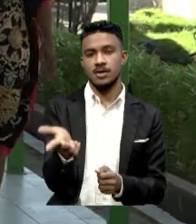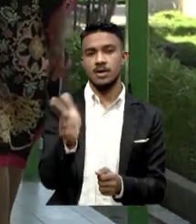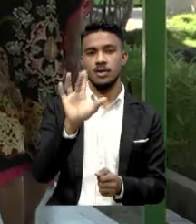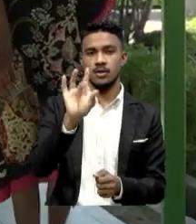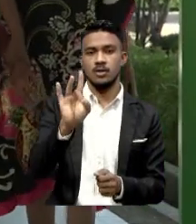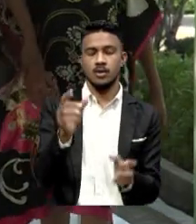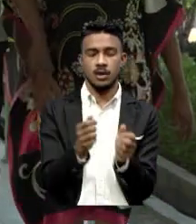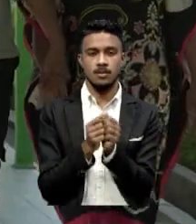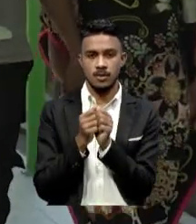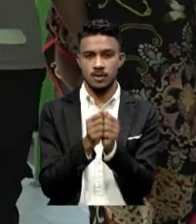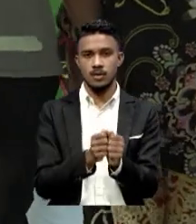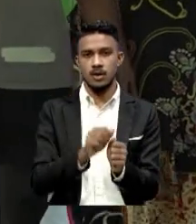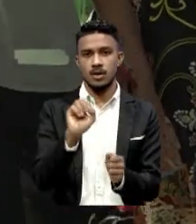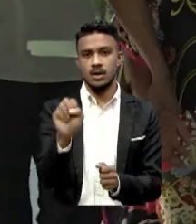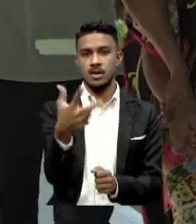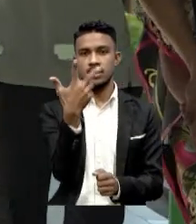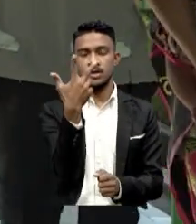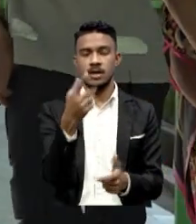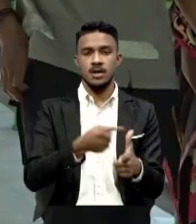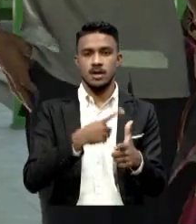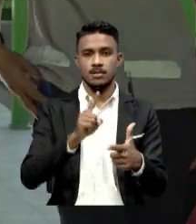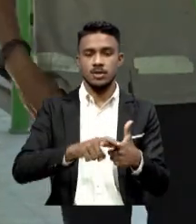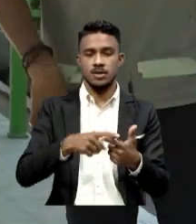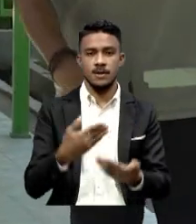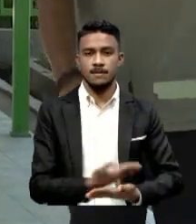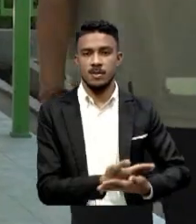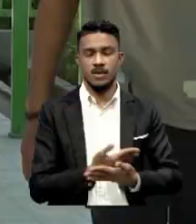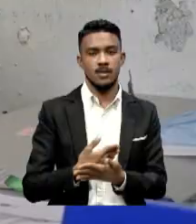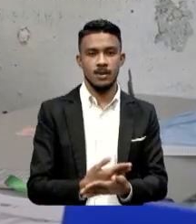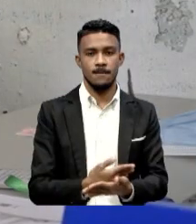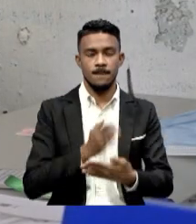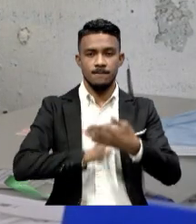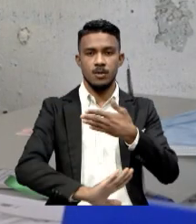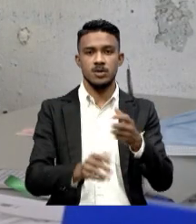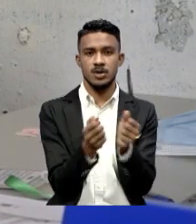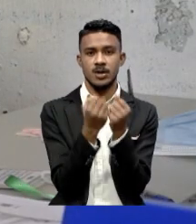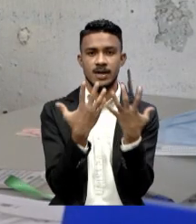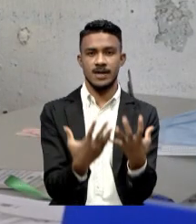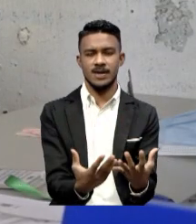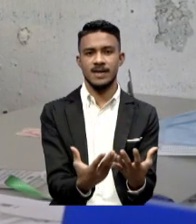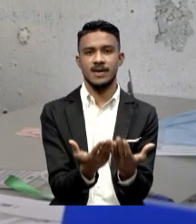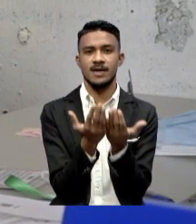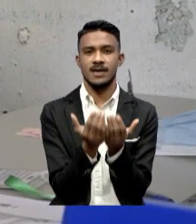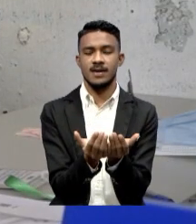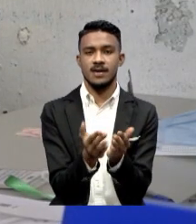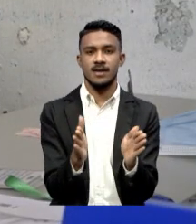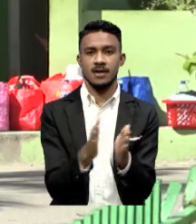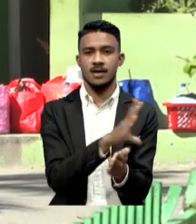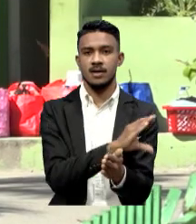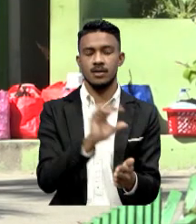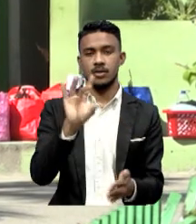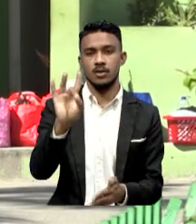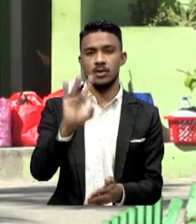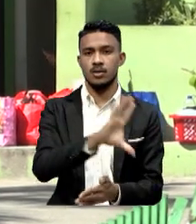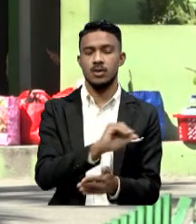ne hamoto 13. Depois bebê nebe MacMorris ho peso ki 8. No ser bebê MacMorris tamba sepsis septic